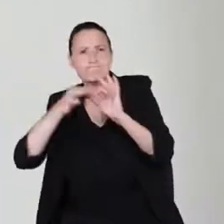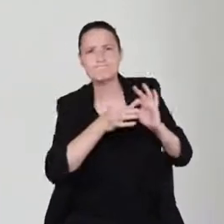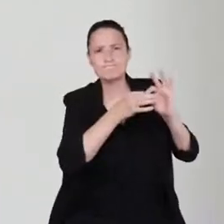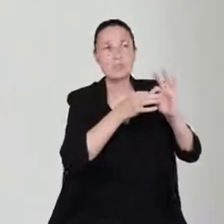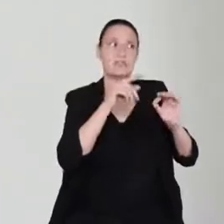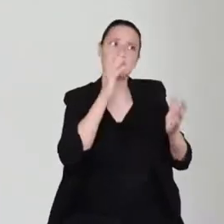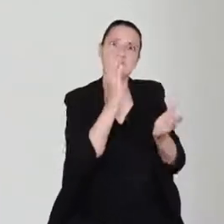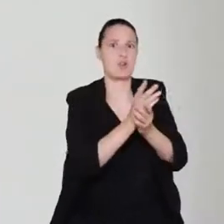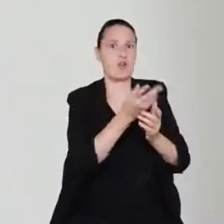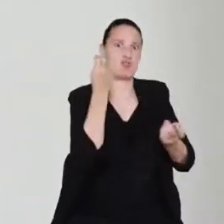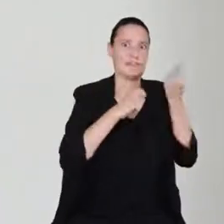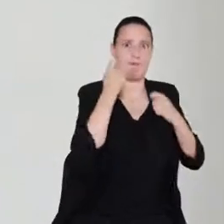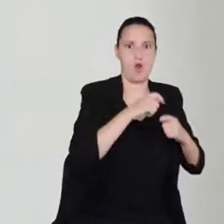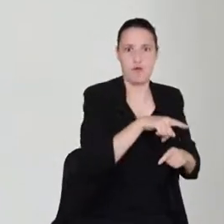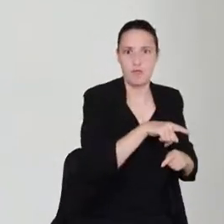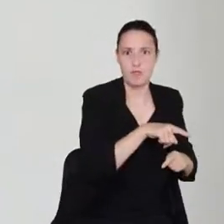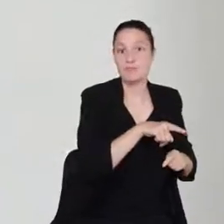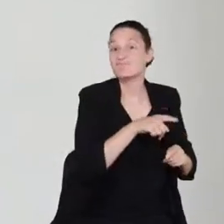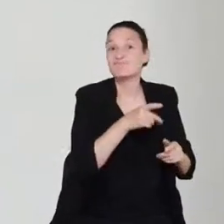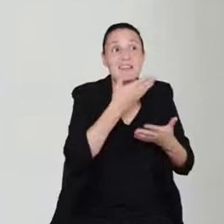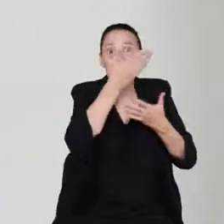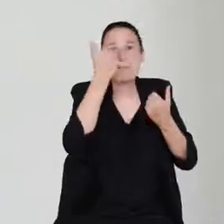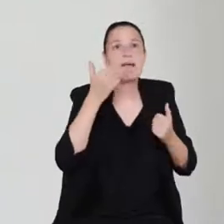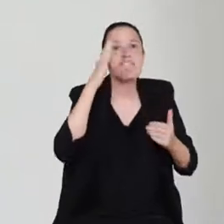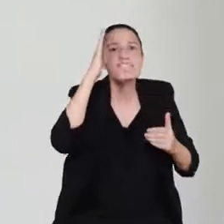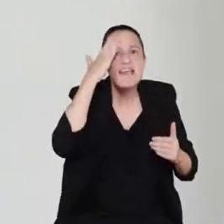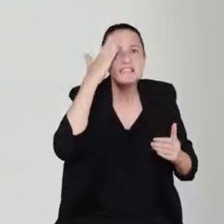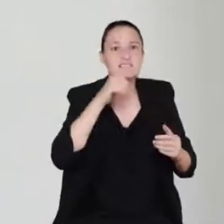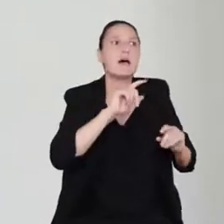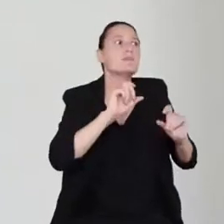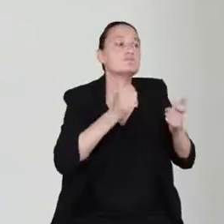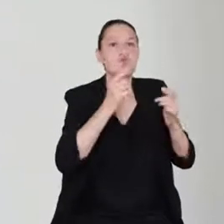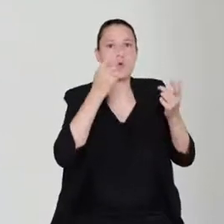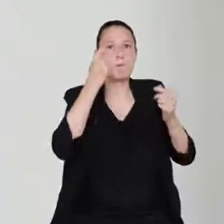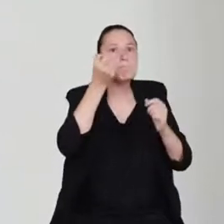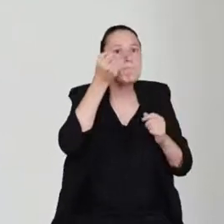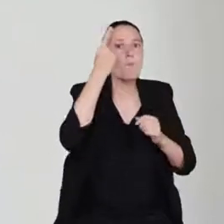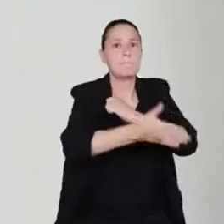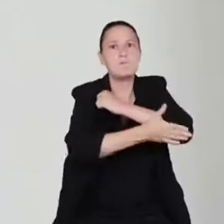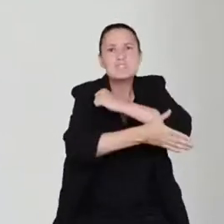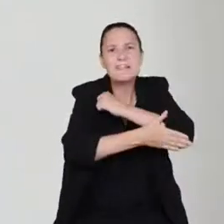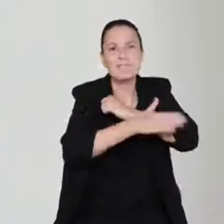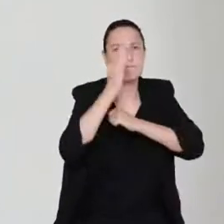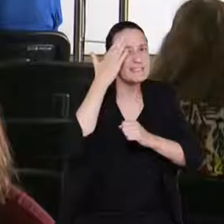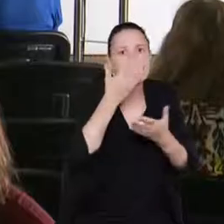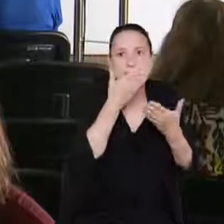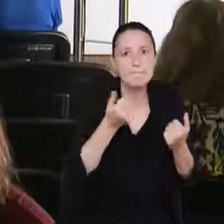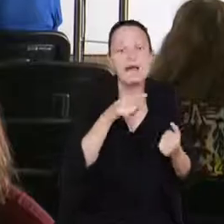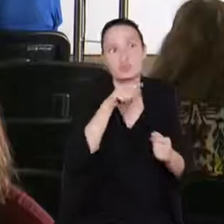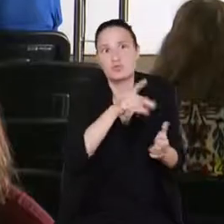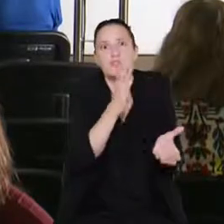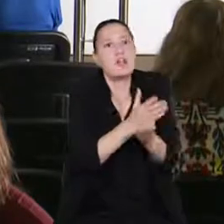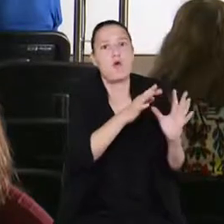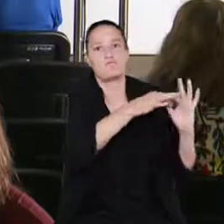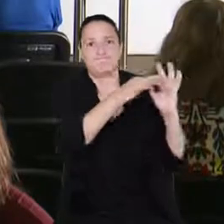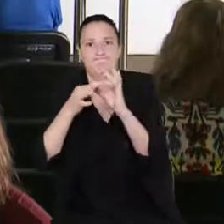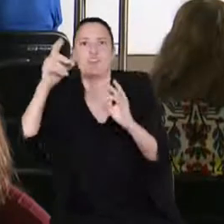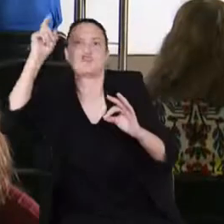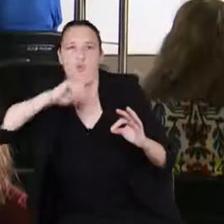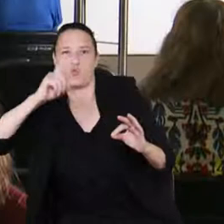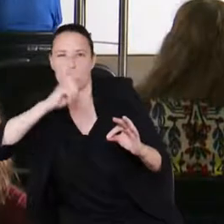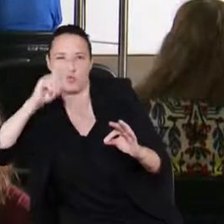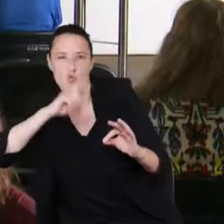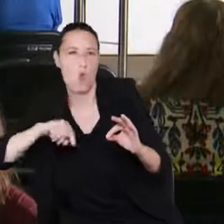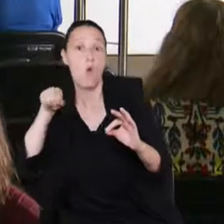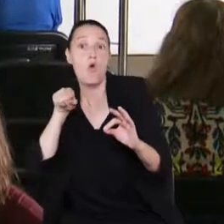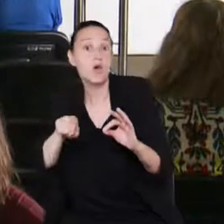ze zbrodniami. Zanikła podstawowa wiedza o niesionej przez niego ideologii, a w przestrzeni publicznej stał się synonimem wszelkiego zła, z którym dowolnie